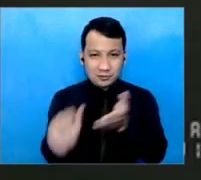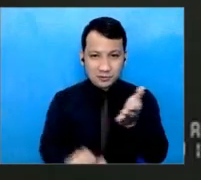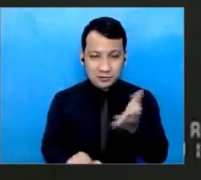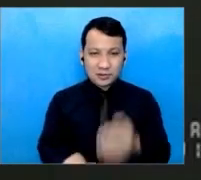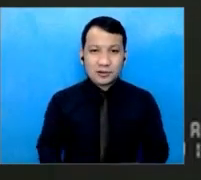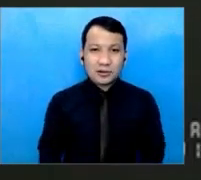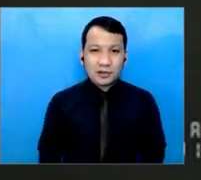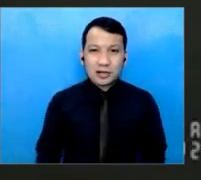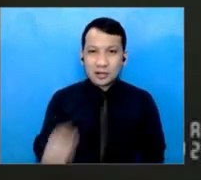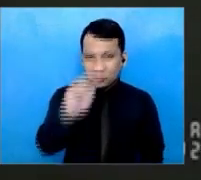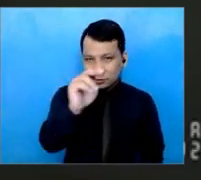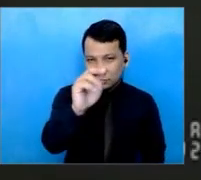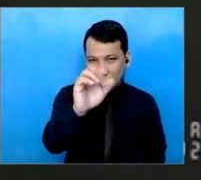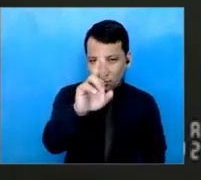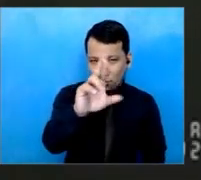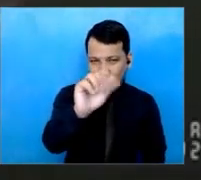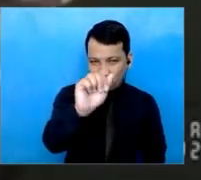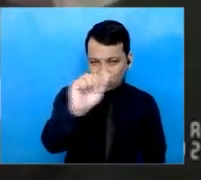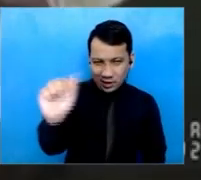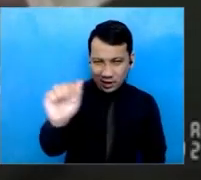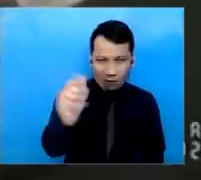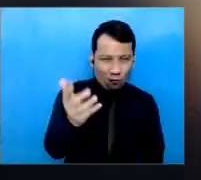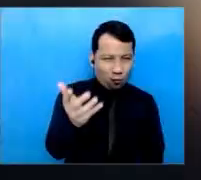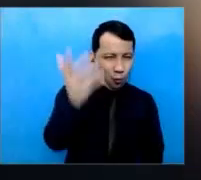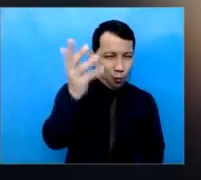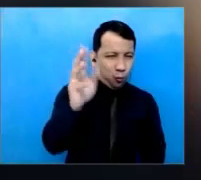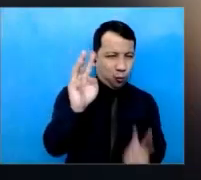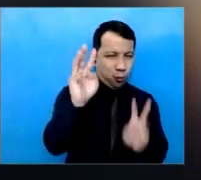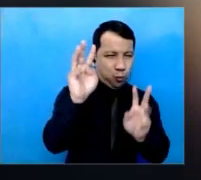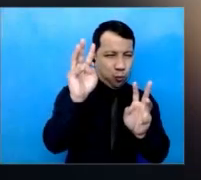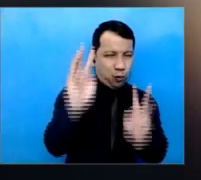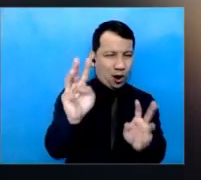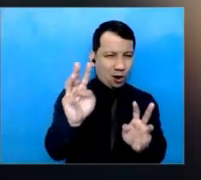NORA. Ibang klase ka talaga, Ate Guy. Ibang klase